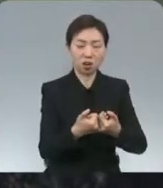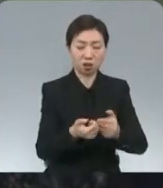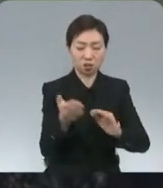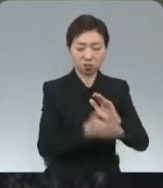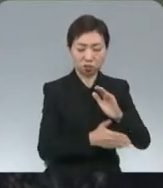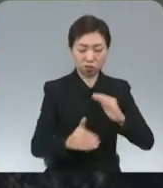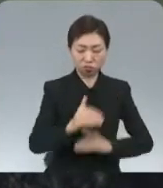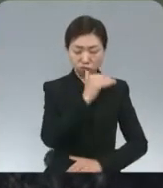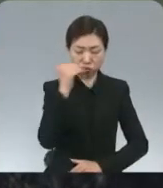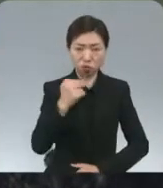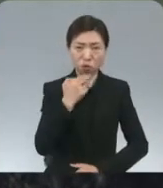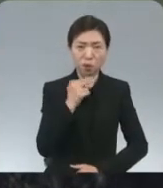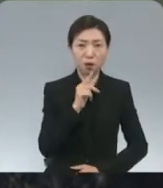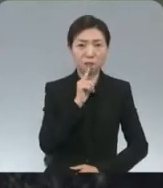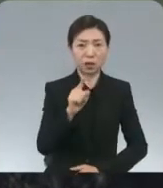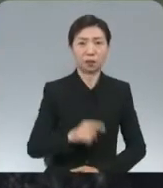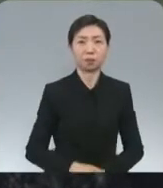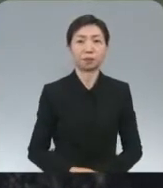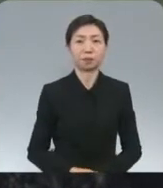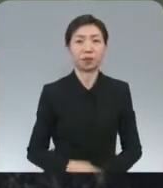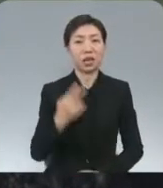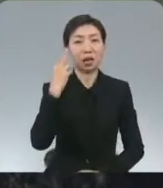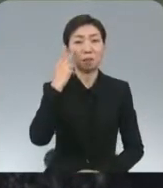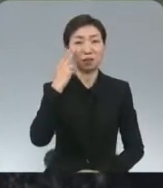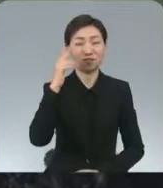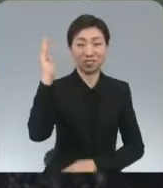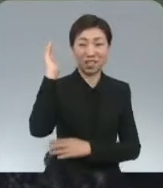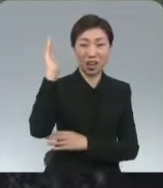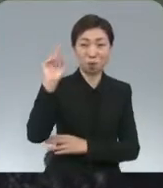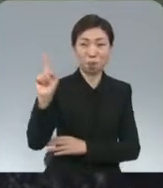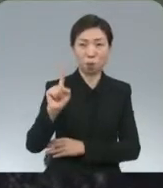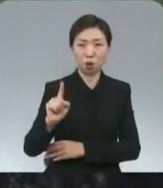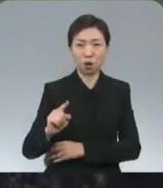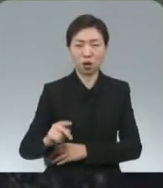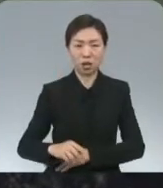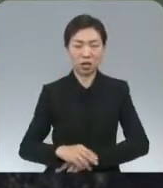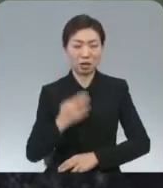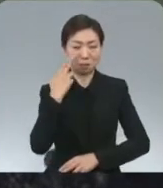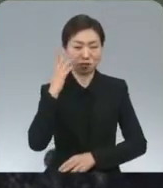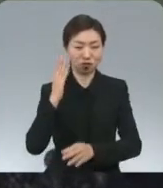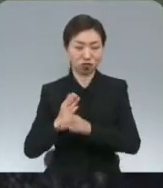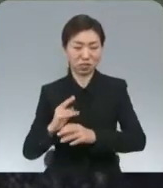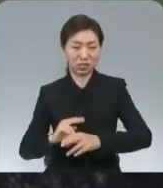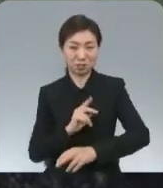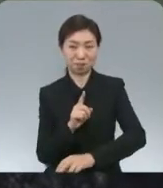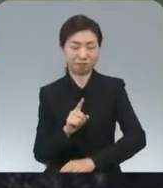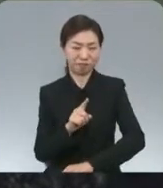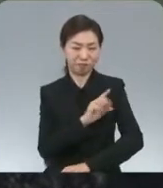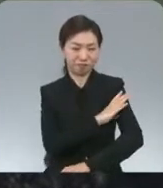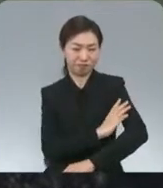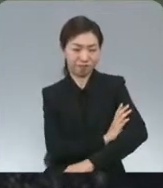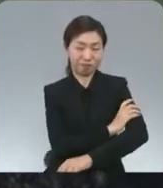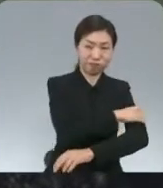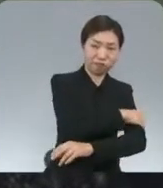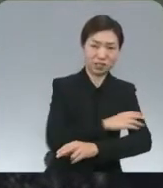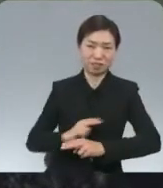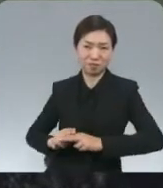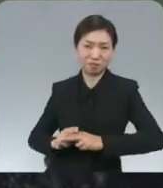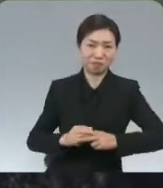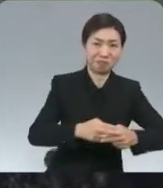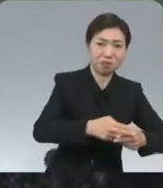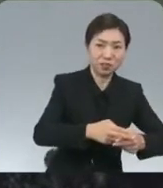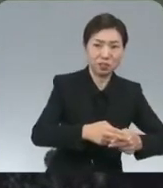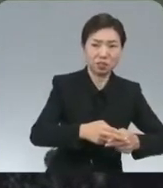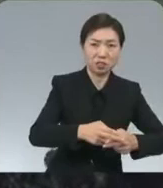seorang pejabat Kementerian unifikasi menjelaskan pada hari Selasa bahwa reaktor nuklir Korea Utara terus beroperasi dan pemulihan